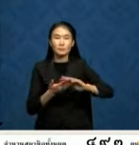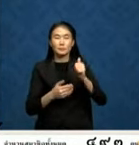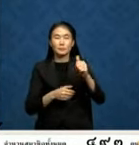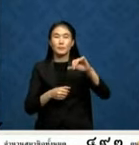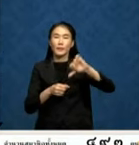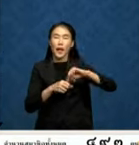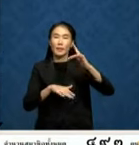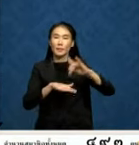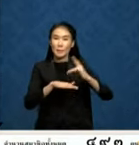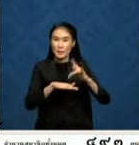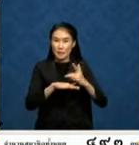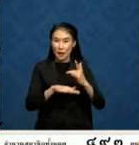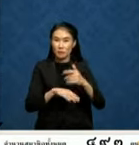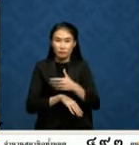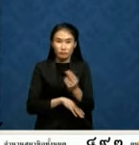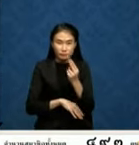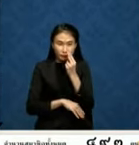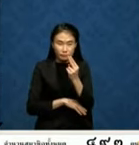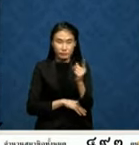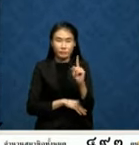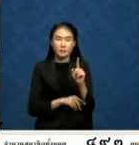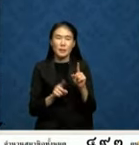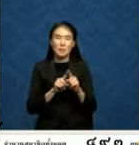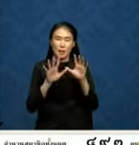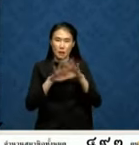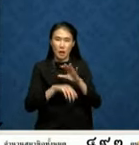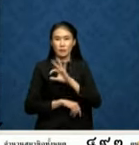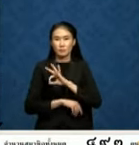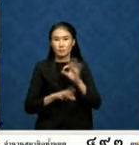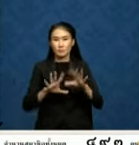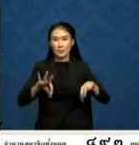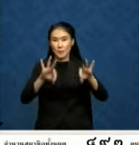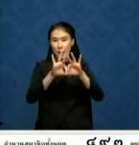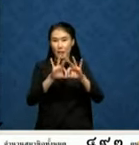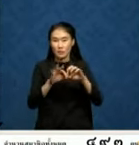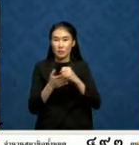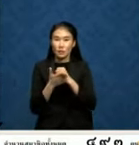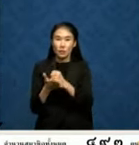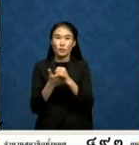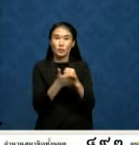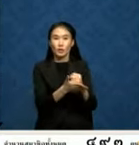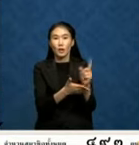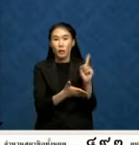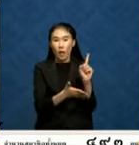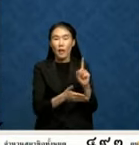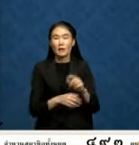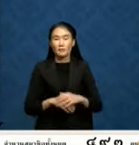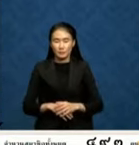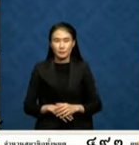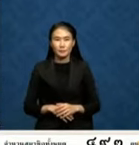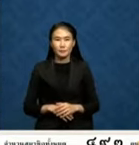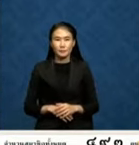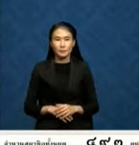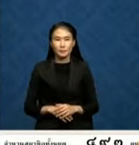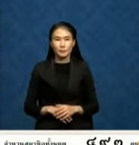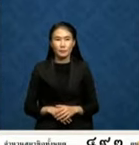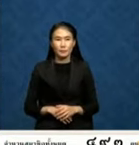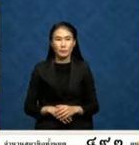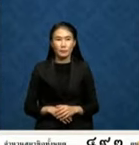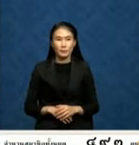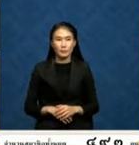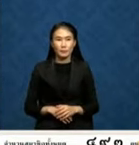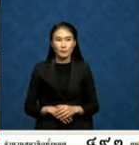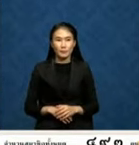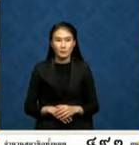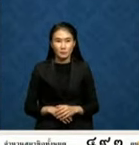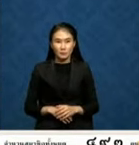รมชาติถือว่าเป็นเชื้อเพลิงที่มีบทบาทสำคัญนะครับในการทำหน้าที่ในตรงนี้นะครับ